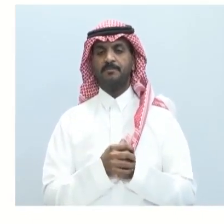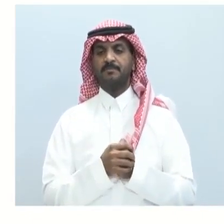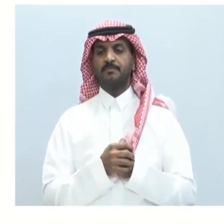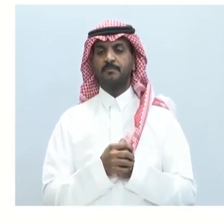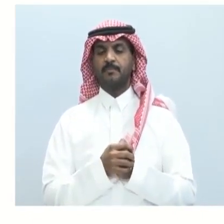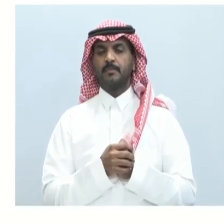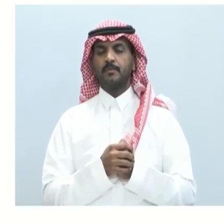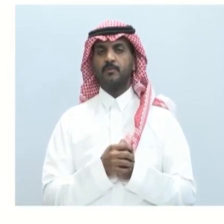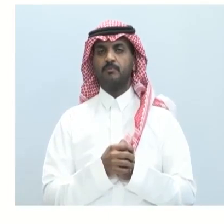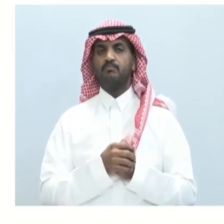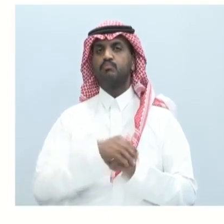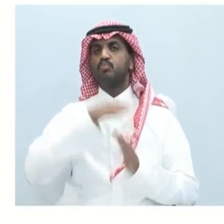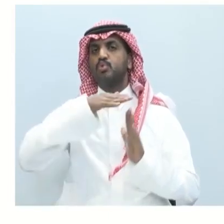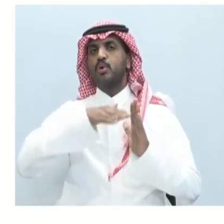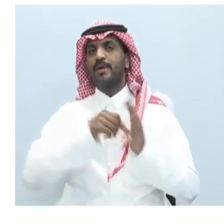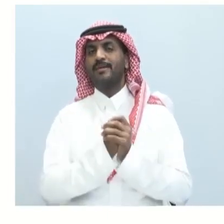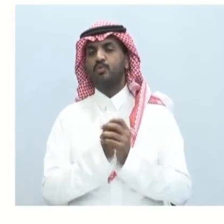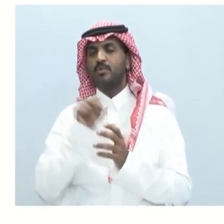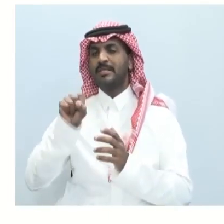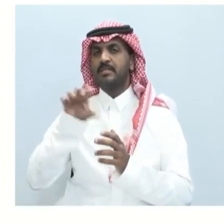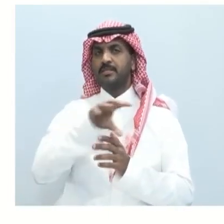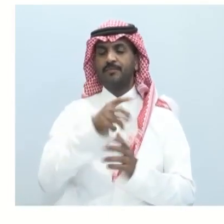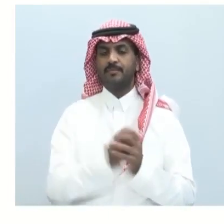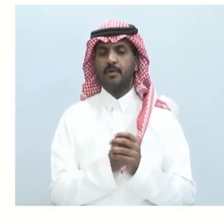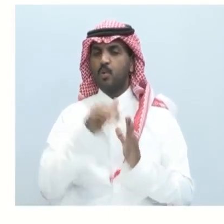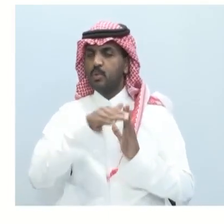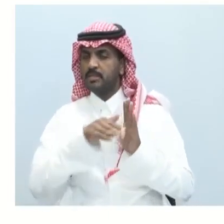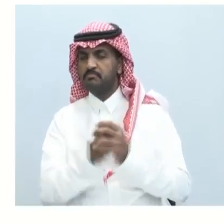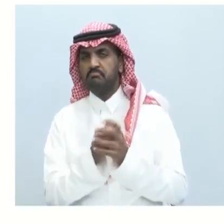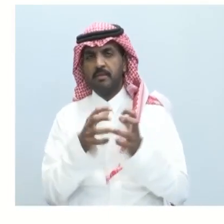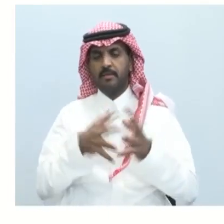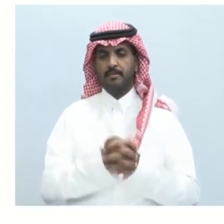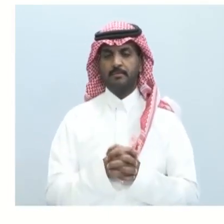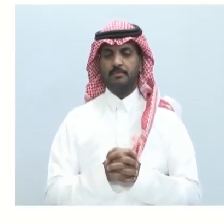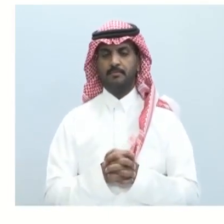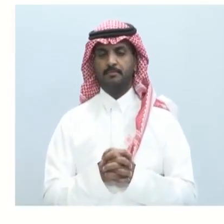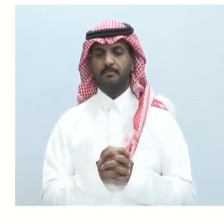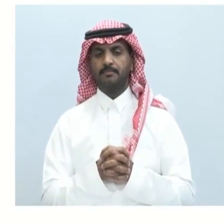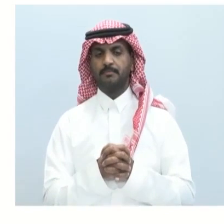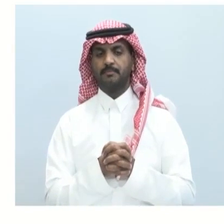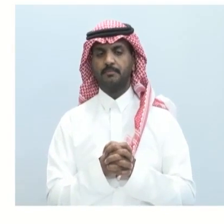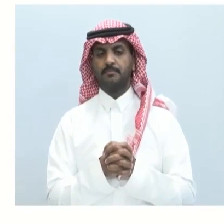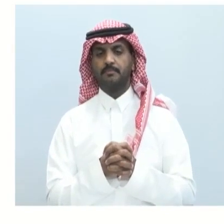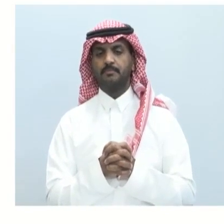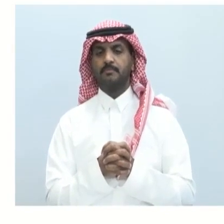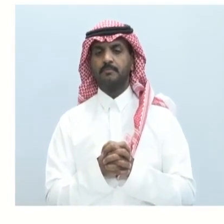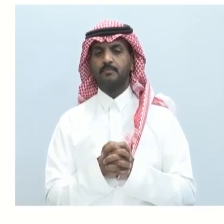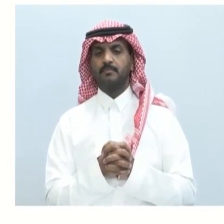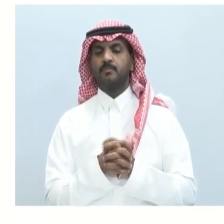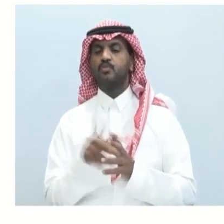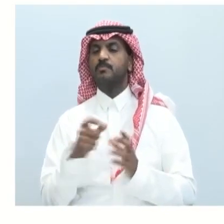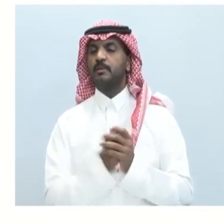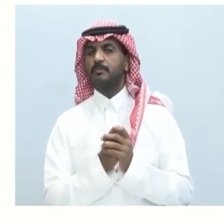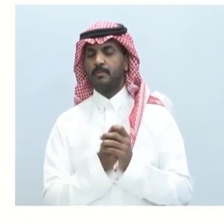لدينا هنا مستويات التصنيف ماذا نعني بمستويات التصنيف كما نلاحظ